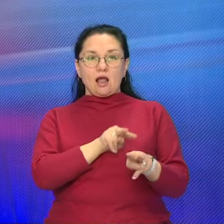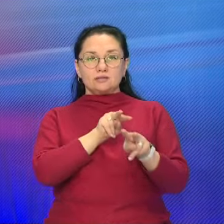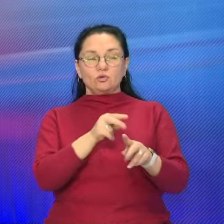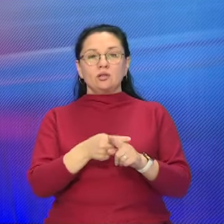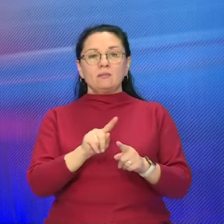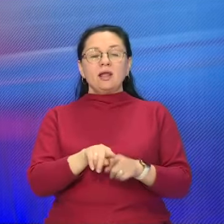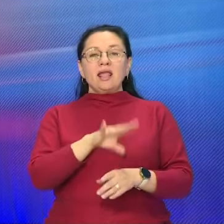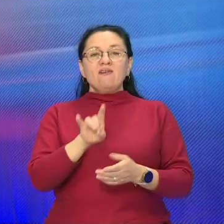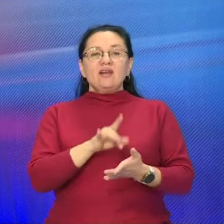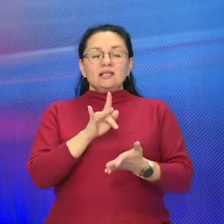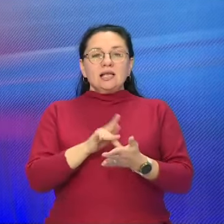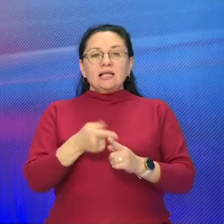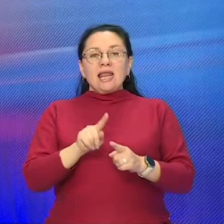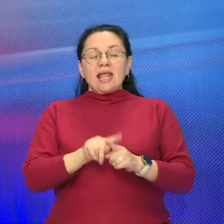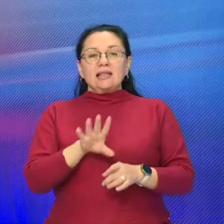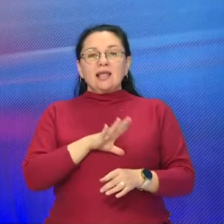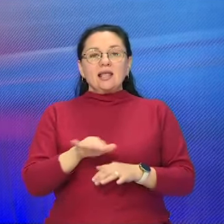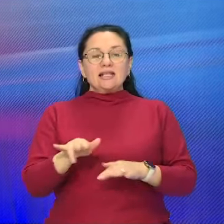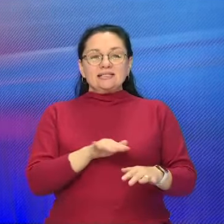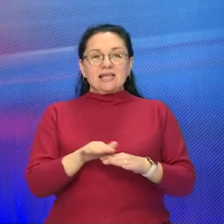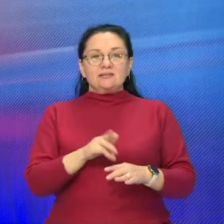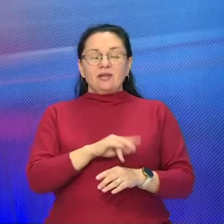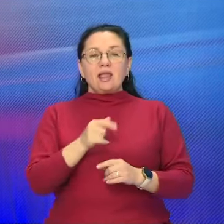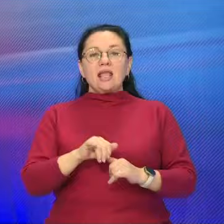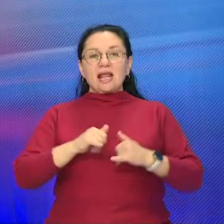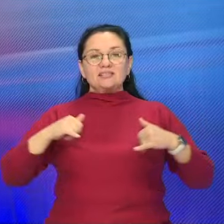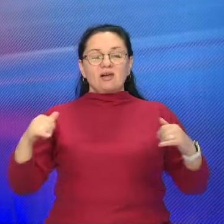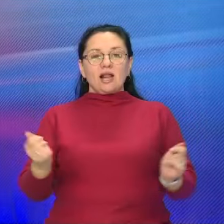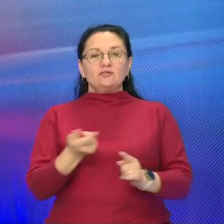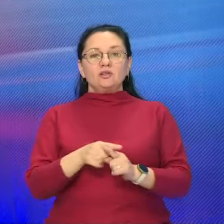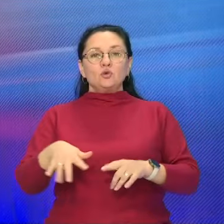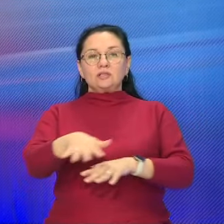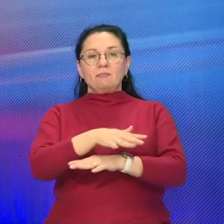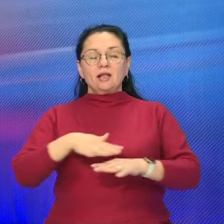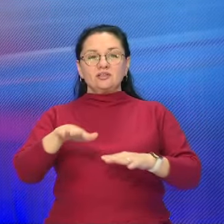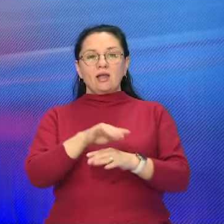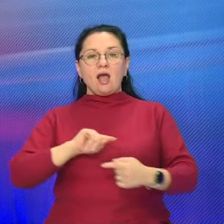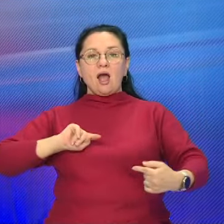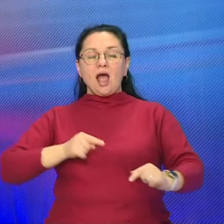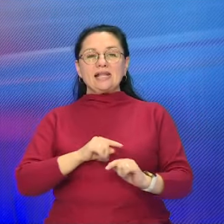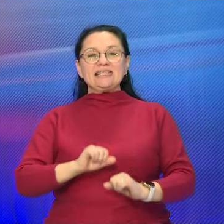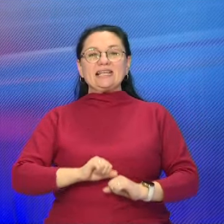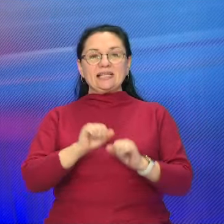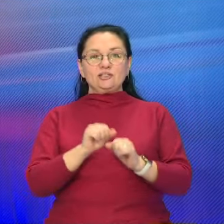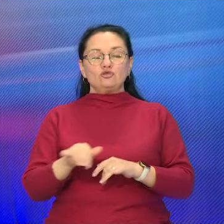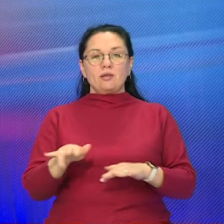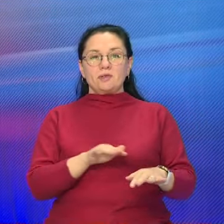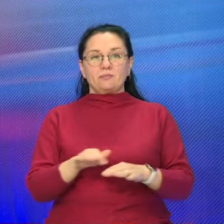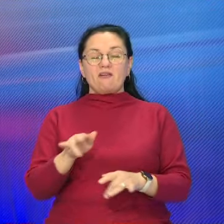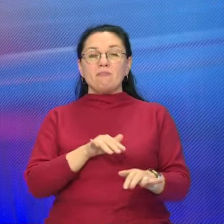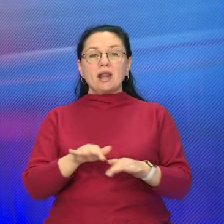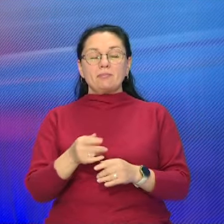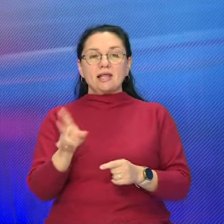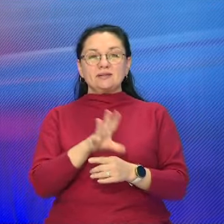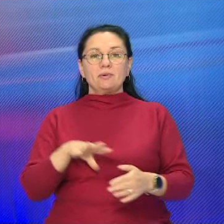у эпіцэнтры і паблізу месца дзеянняў разгортваецца маштабная антытэрарыстычная аперацыя. У мерапрыемствах